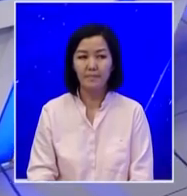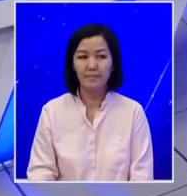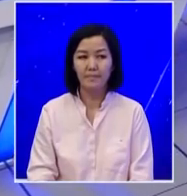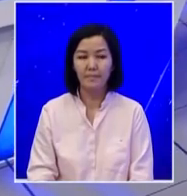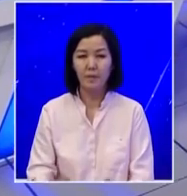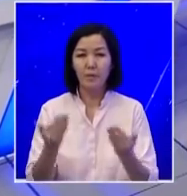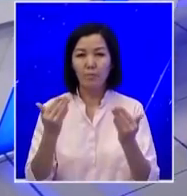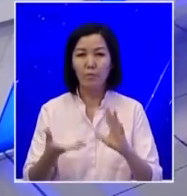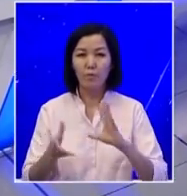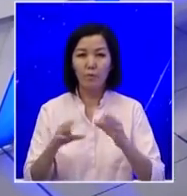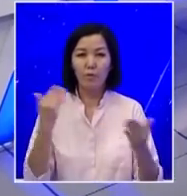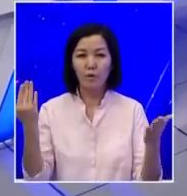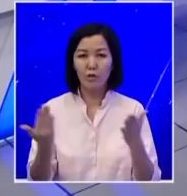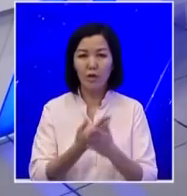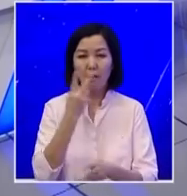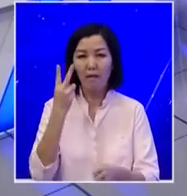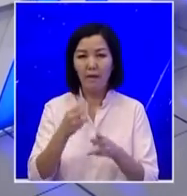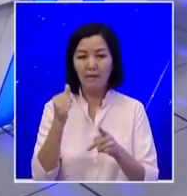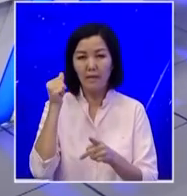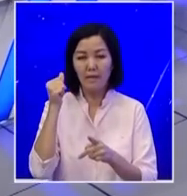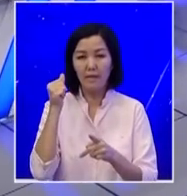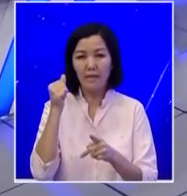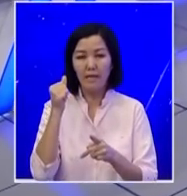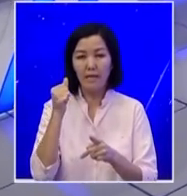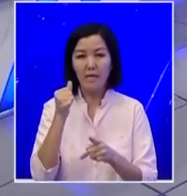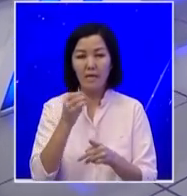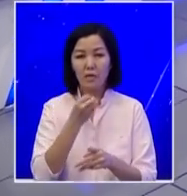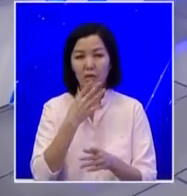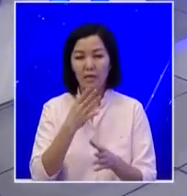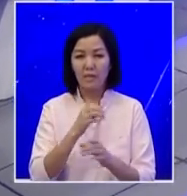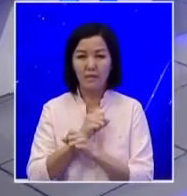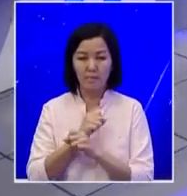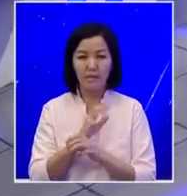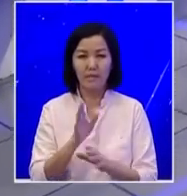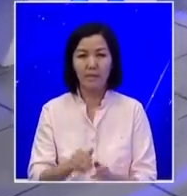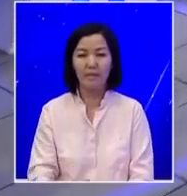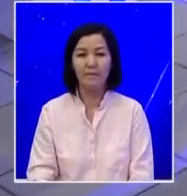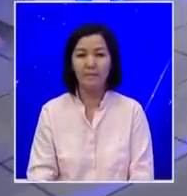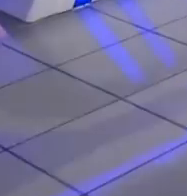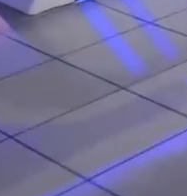Бүгінге келіп түскен ақпараттар легі осындай. Назарларыңызға рахмет. Амандықта жүздескенше.